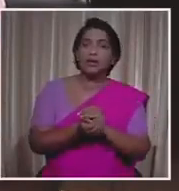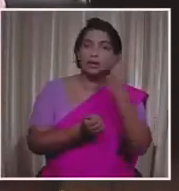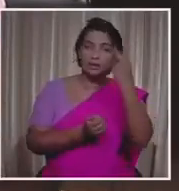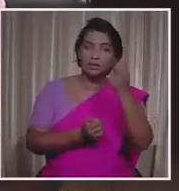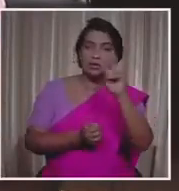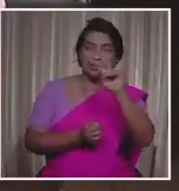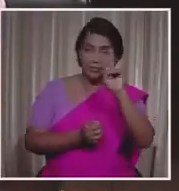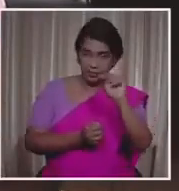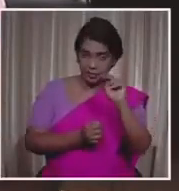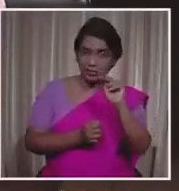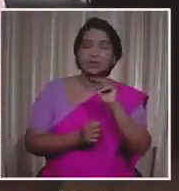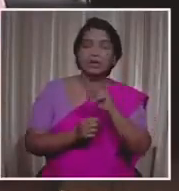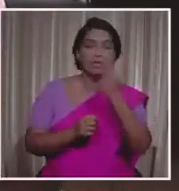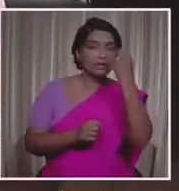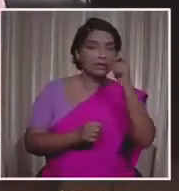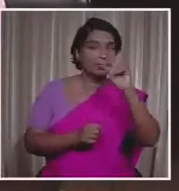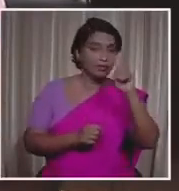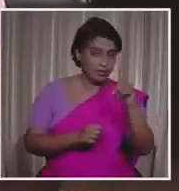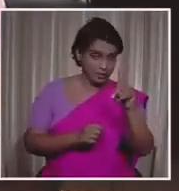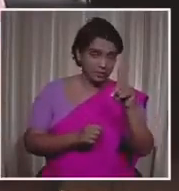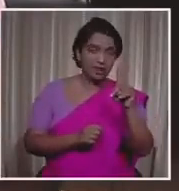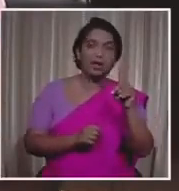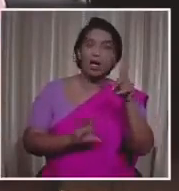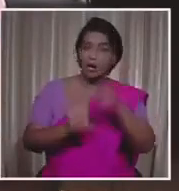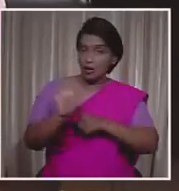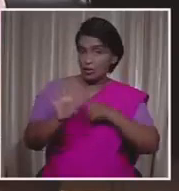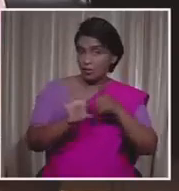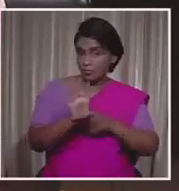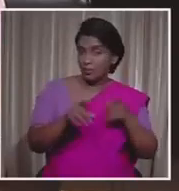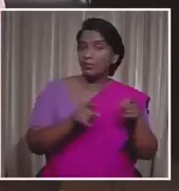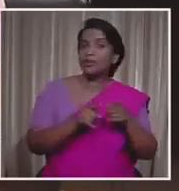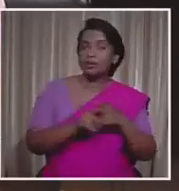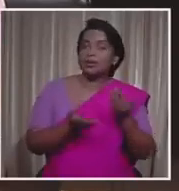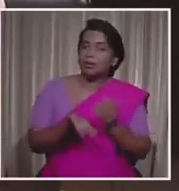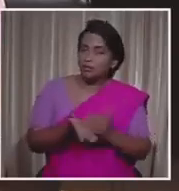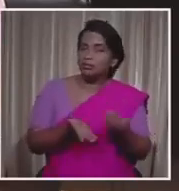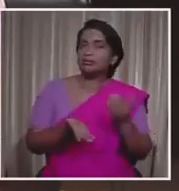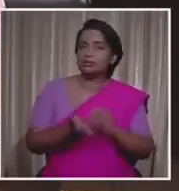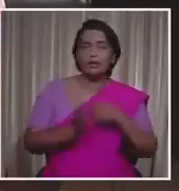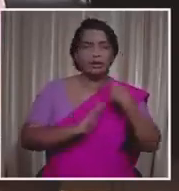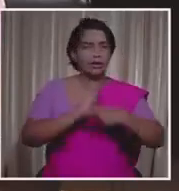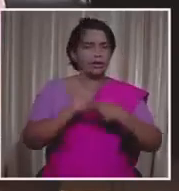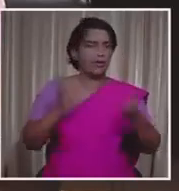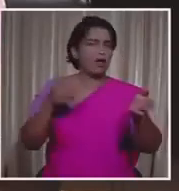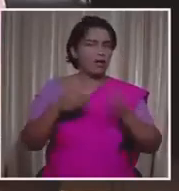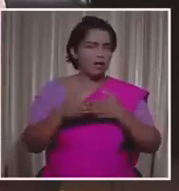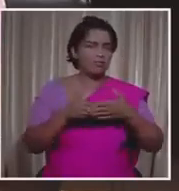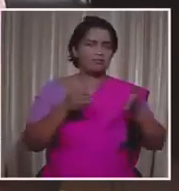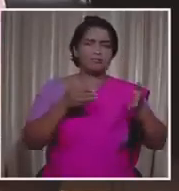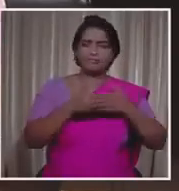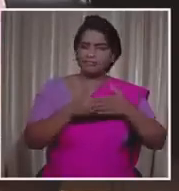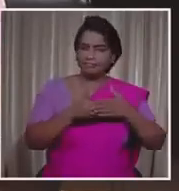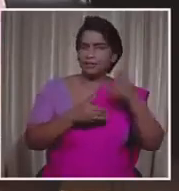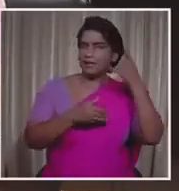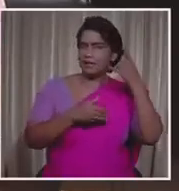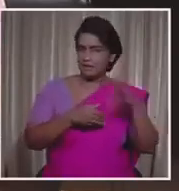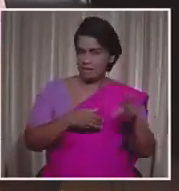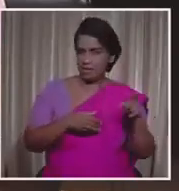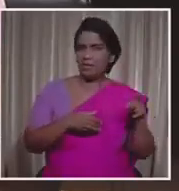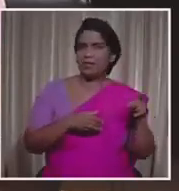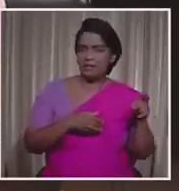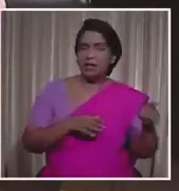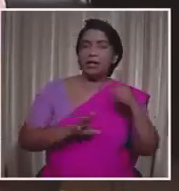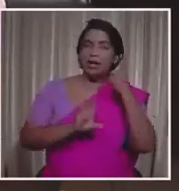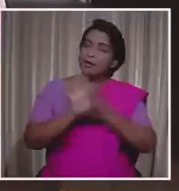දෙදස් විස්ස සහ දෙදස් විසියක වර්ෂවල වරින්වර රට වසා දැමීමට සිදුවීම හේතුවෙන්